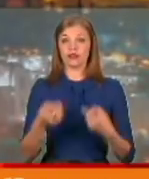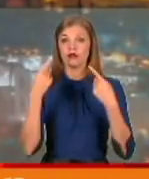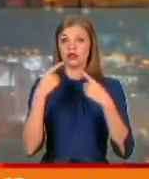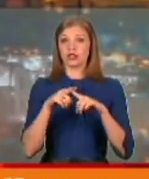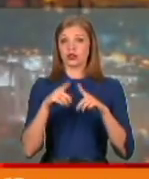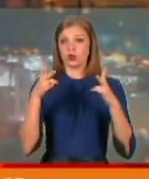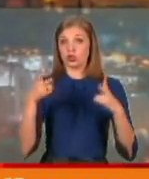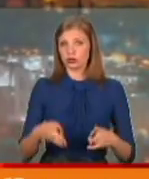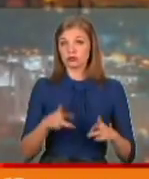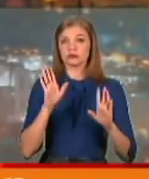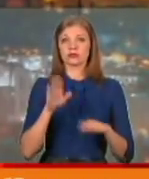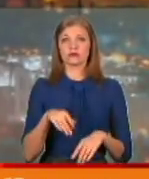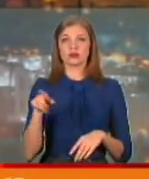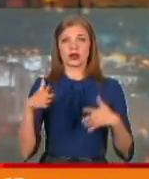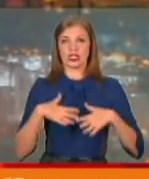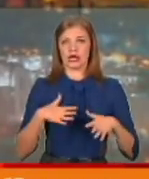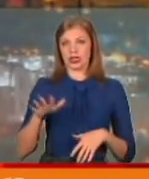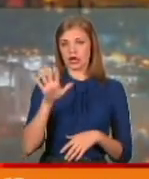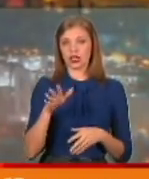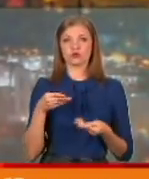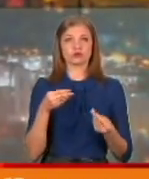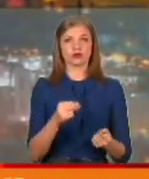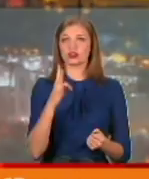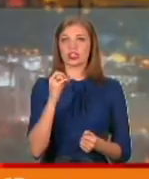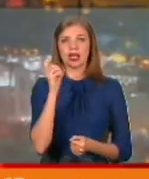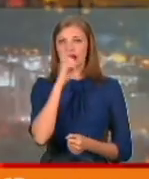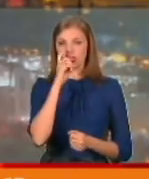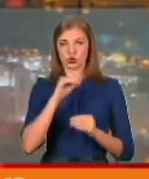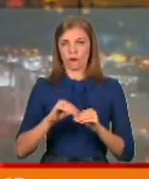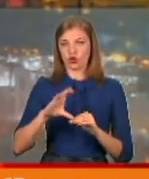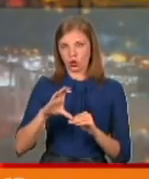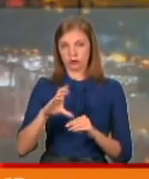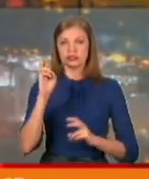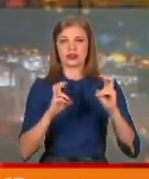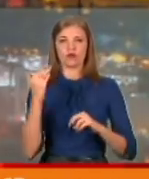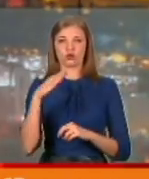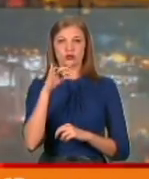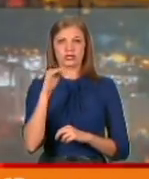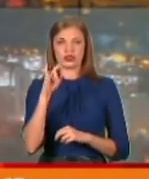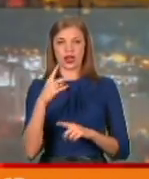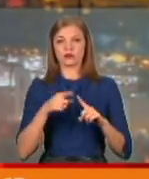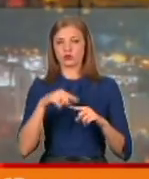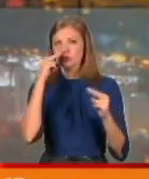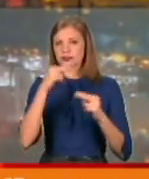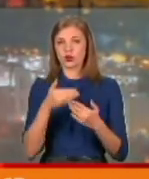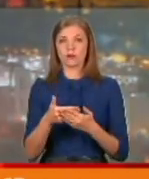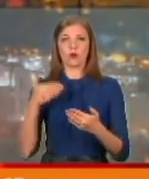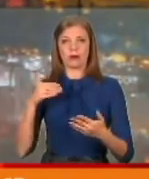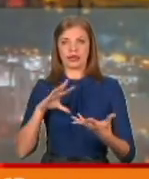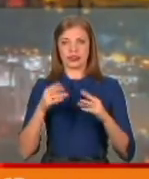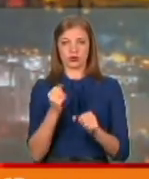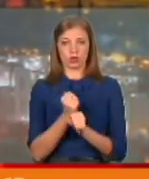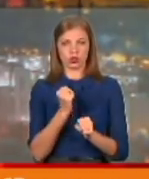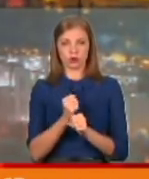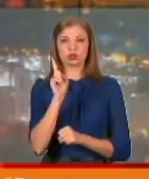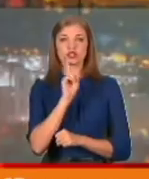Техногенну катастрофу на півночі окупованого Криму спричинив не кислотонакопичувач заводу «Титан». Про це свідчать попередні результати